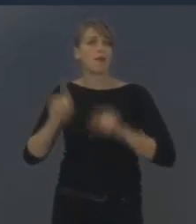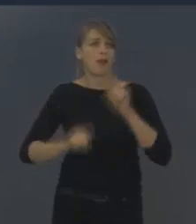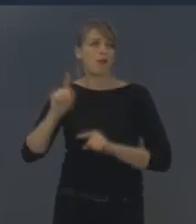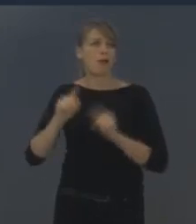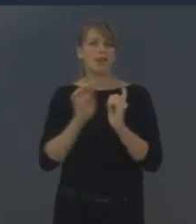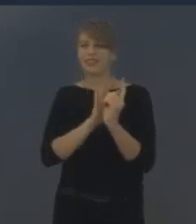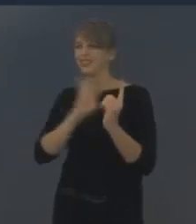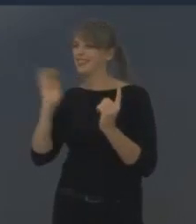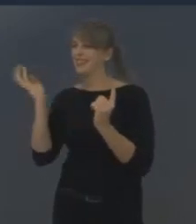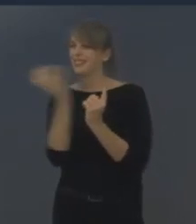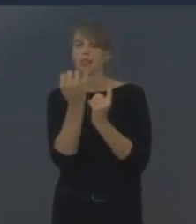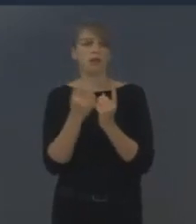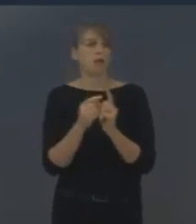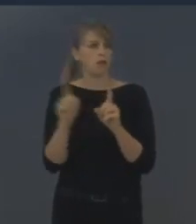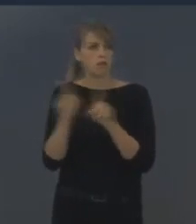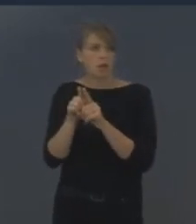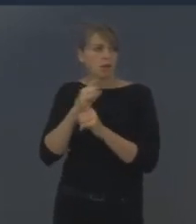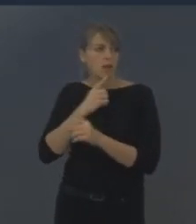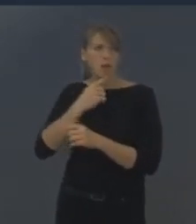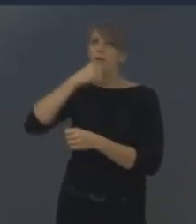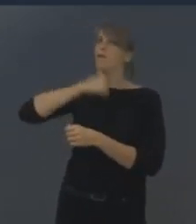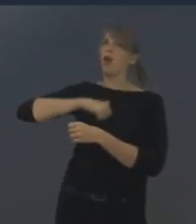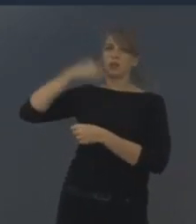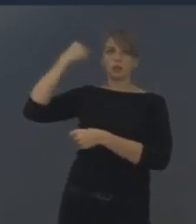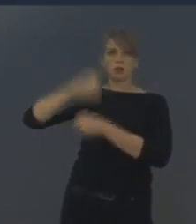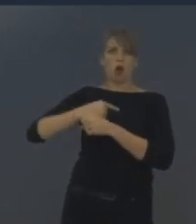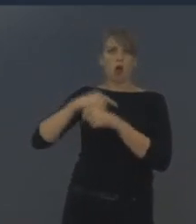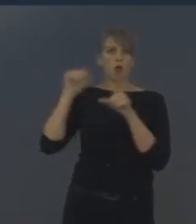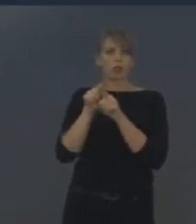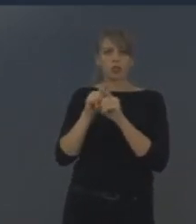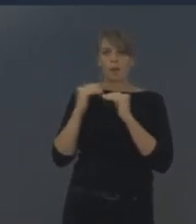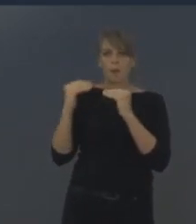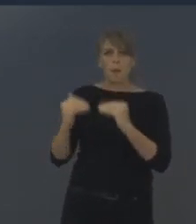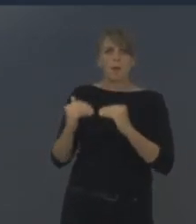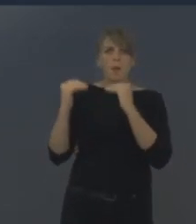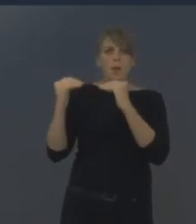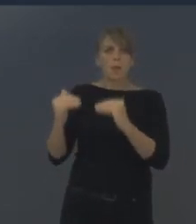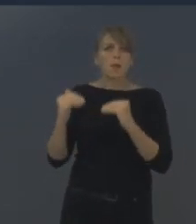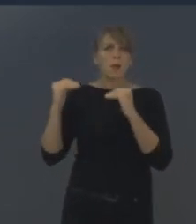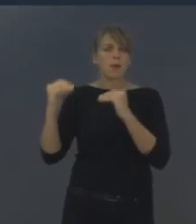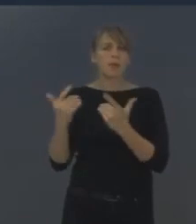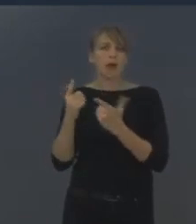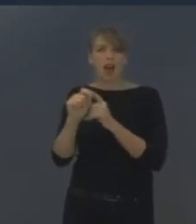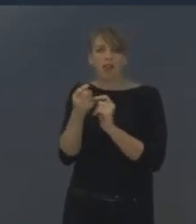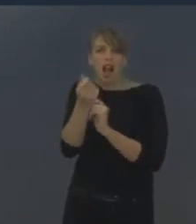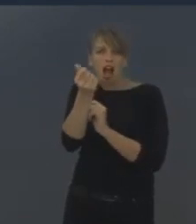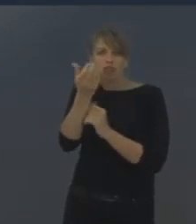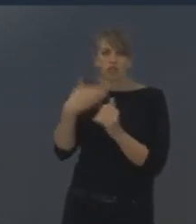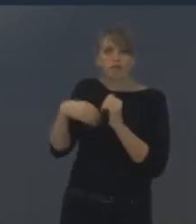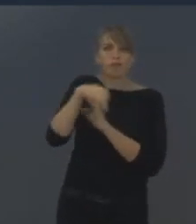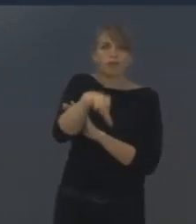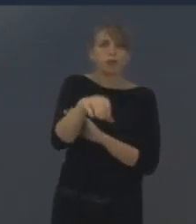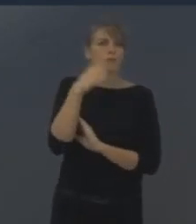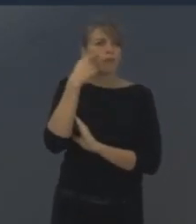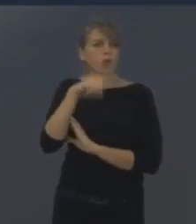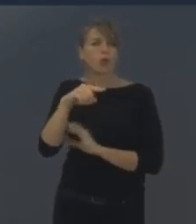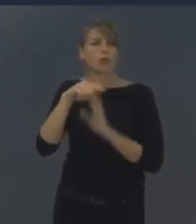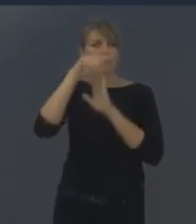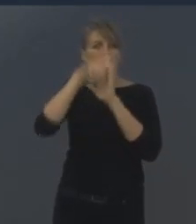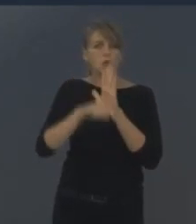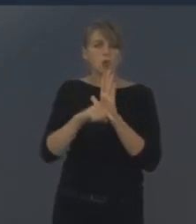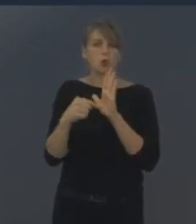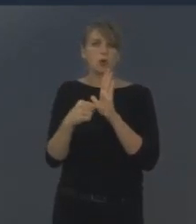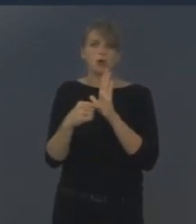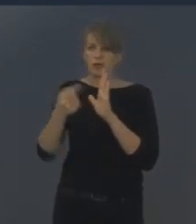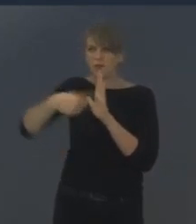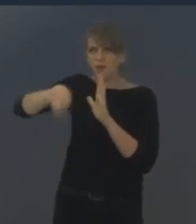sont tenues aux mêmes obligations que la région en matière de contribution statutaire. C'est ce qu'elles ont choisi, c'est ce sur